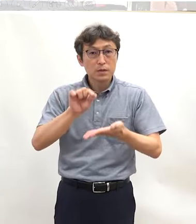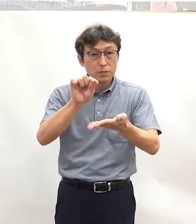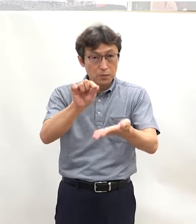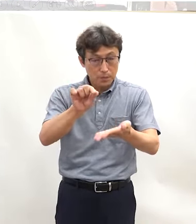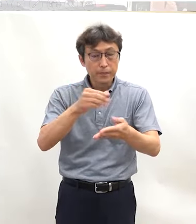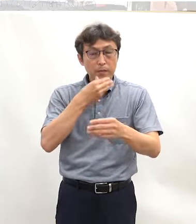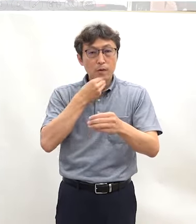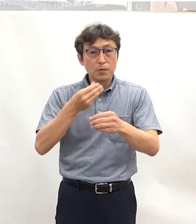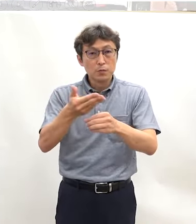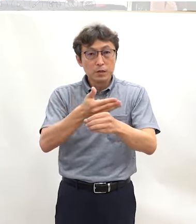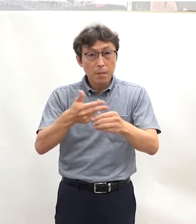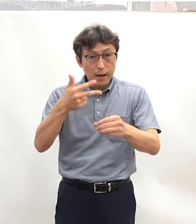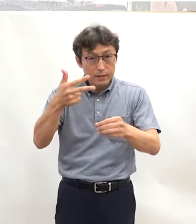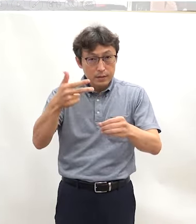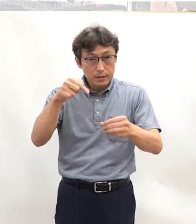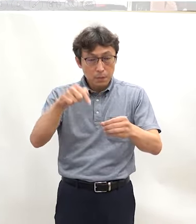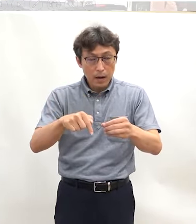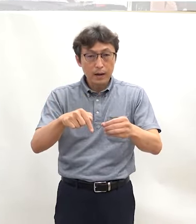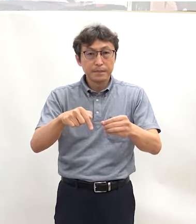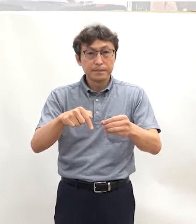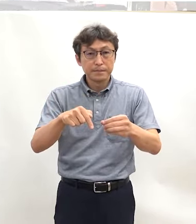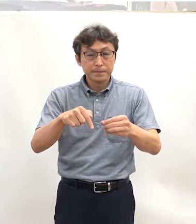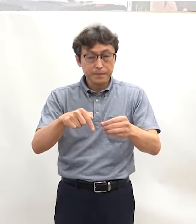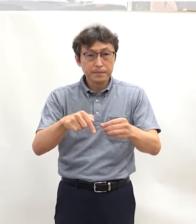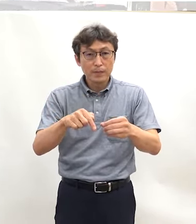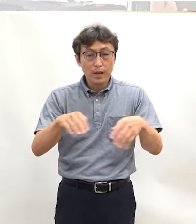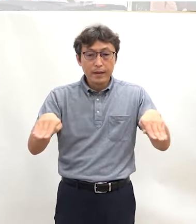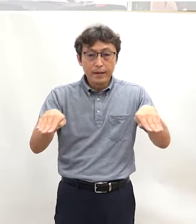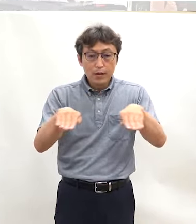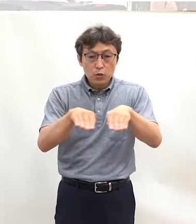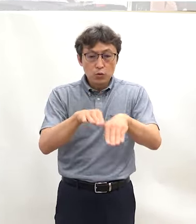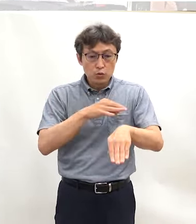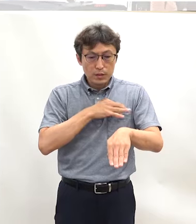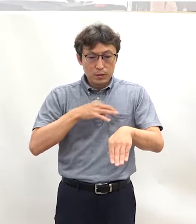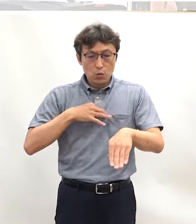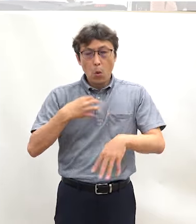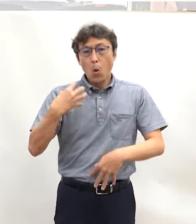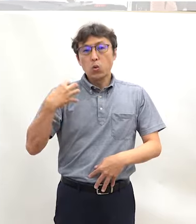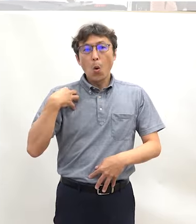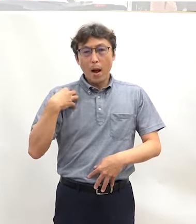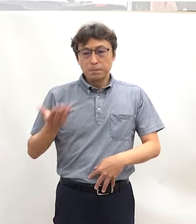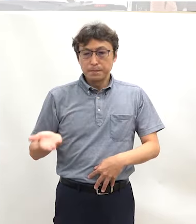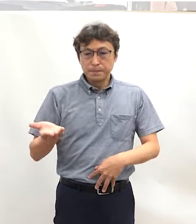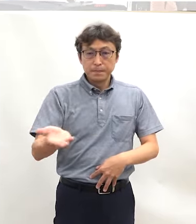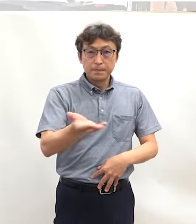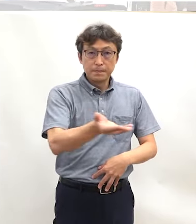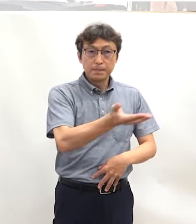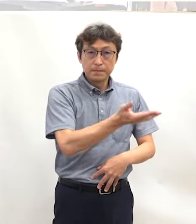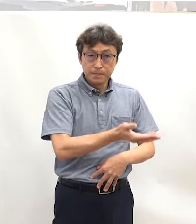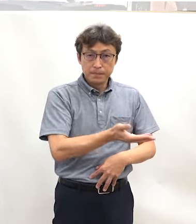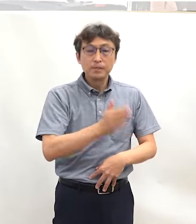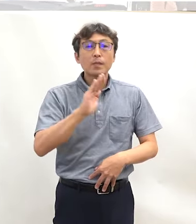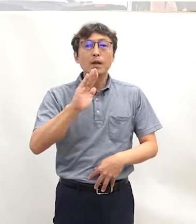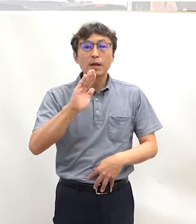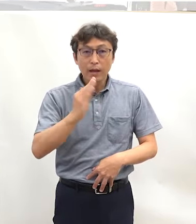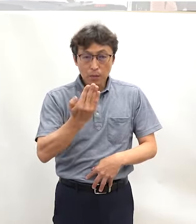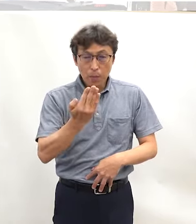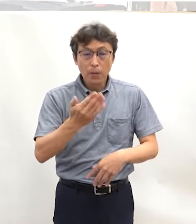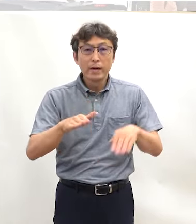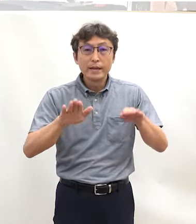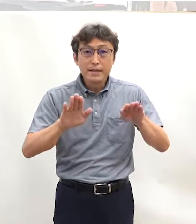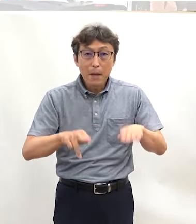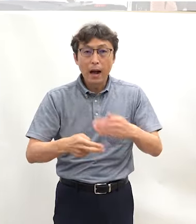本市では、小児科の、休日当番医制度を敷いているんですが、小児科の医